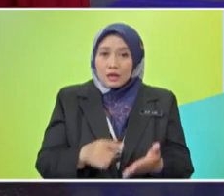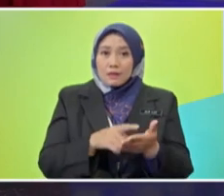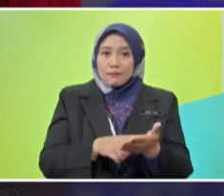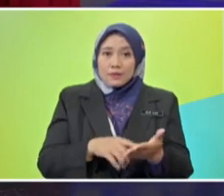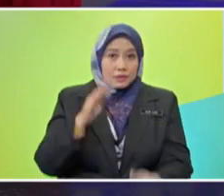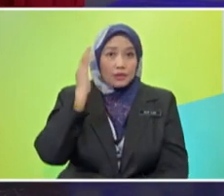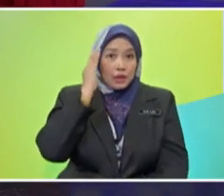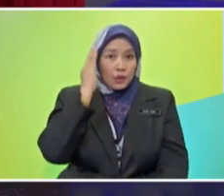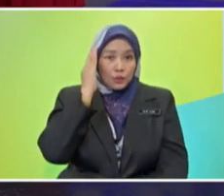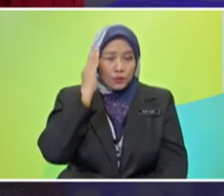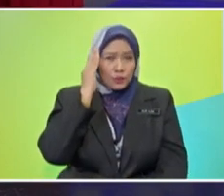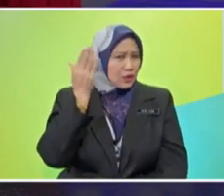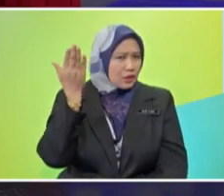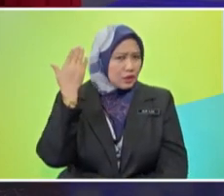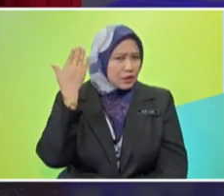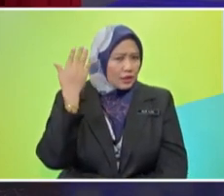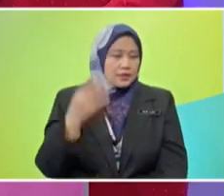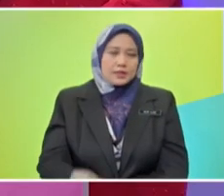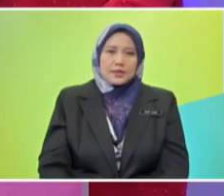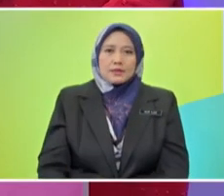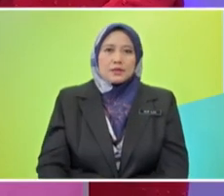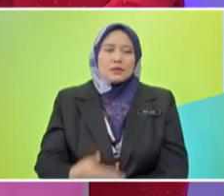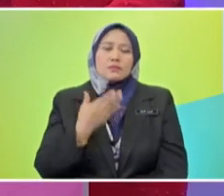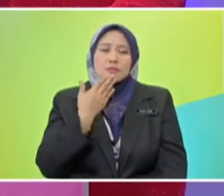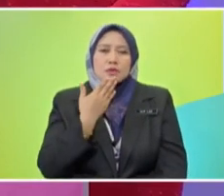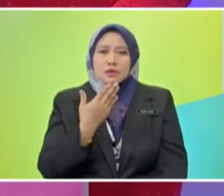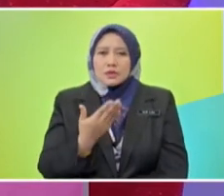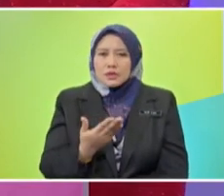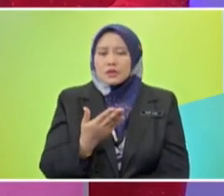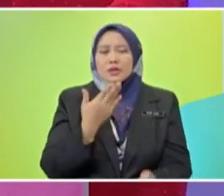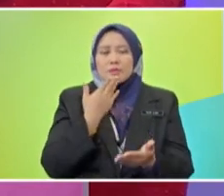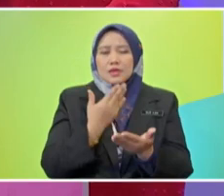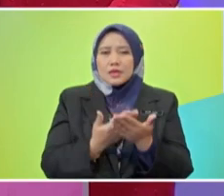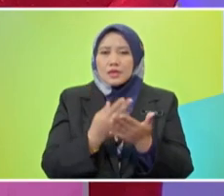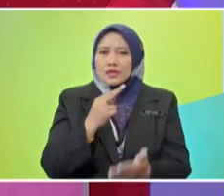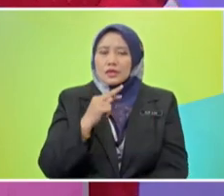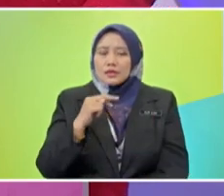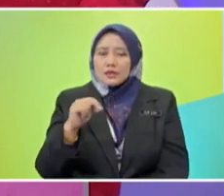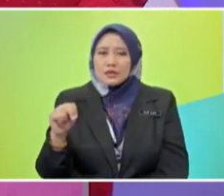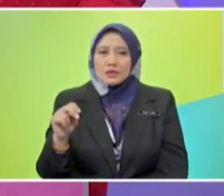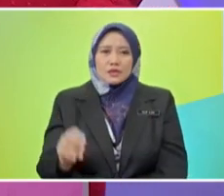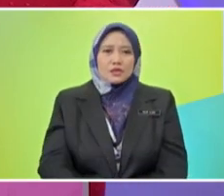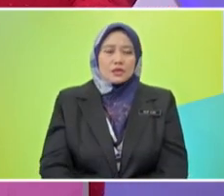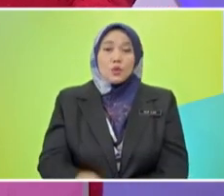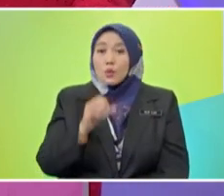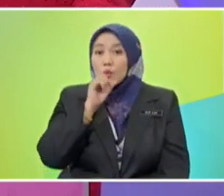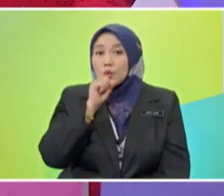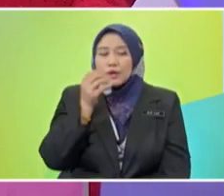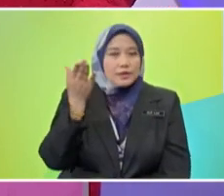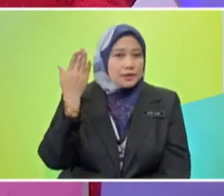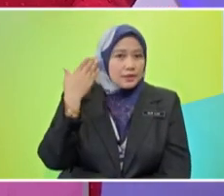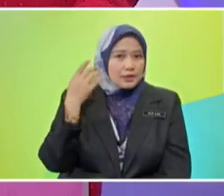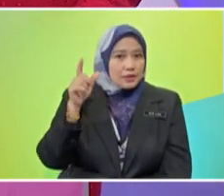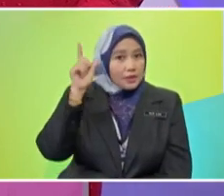Ya. Jadi, buah oren mempunyai. Kita ambil maklumat pada gambar